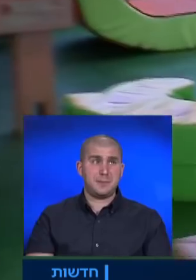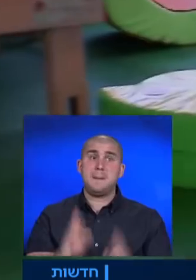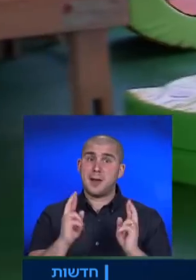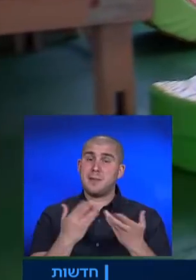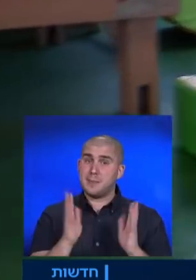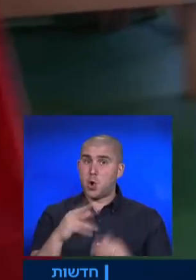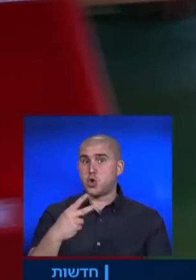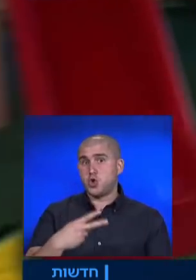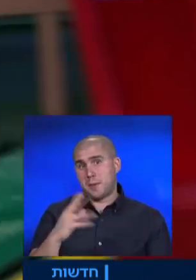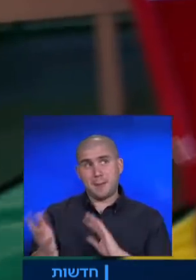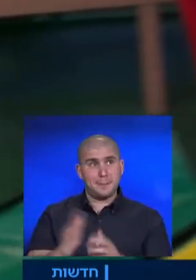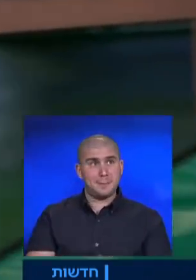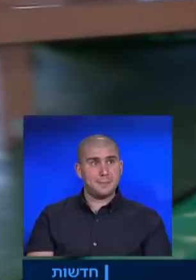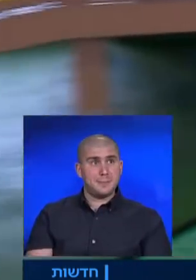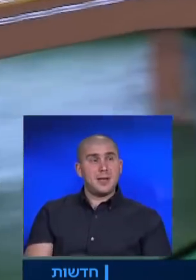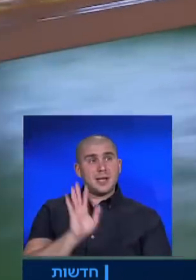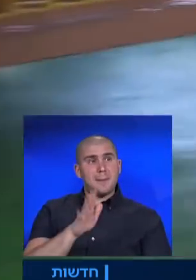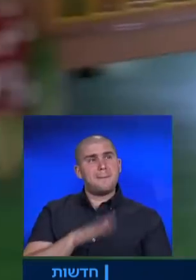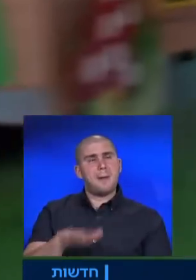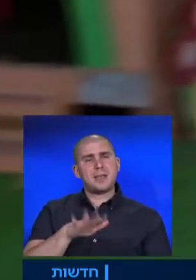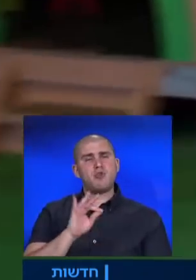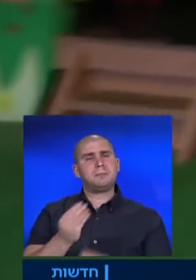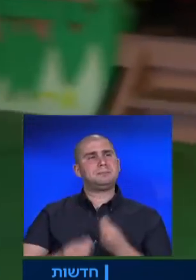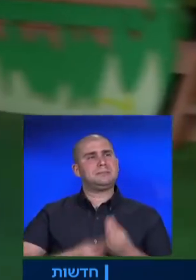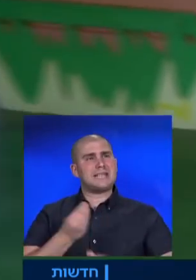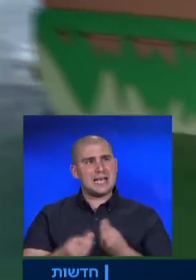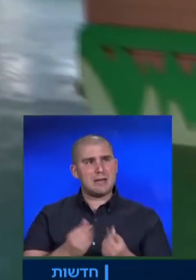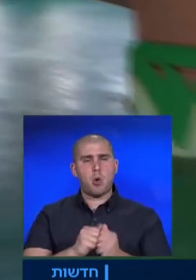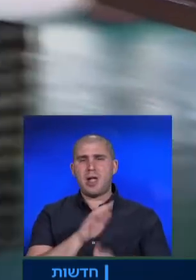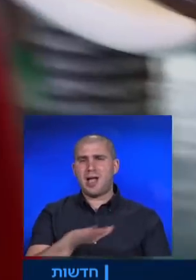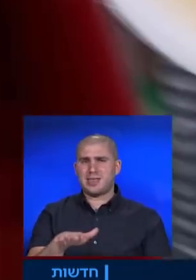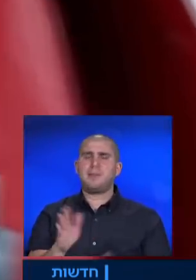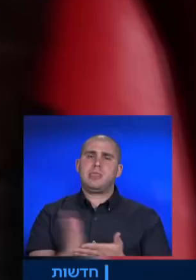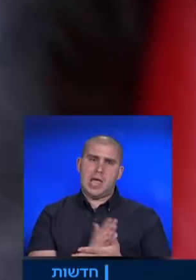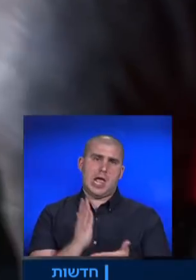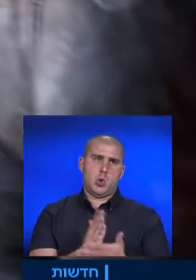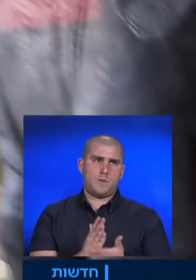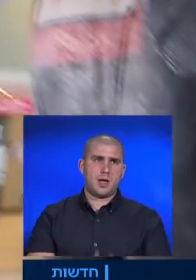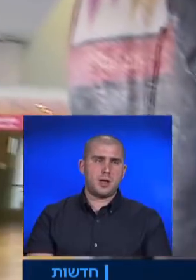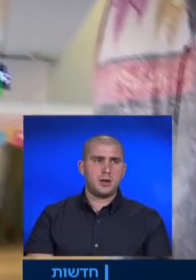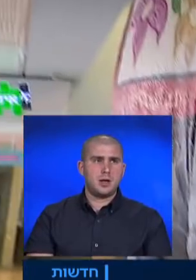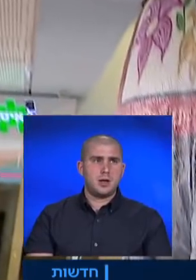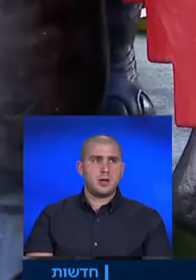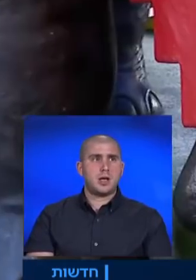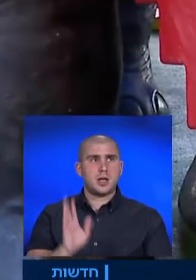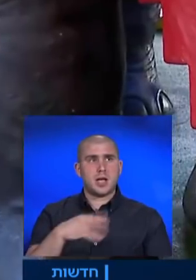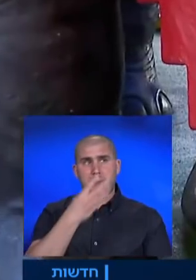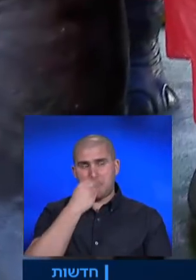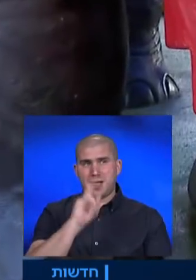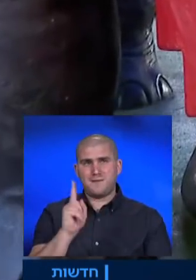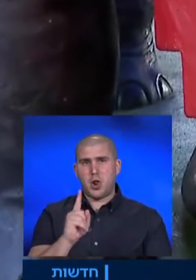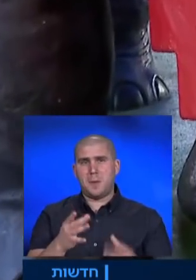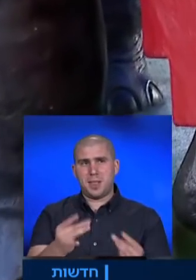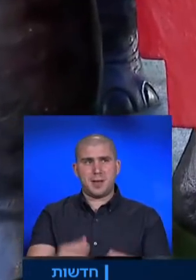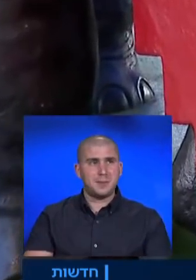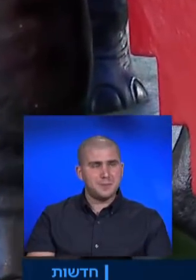יומיים. גם במתחמים של משחקים של ילדים נערכנו. גם הפיל כבר לא מדבק. צמצמנו